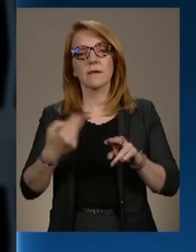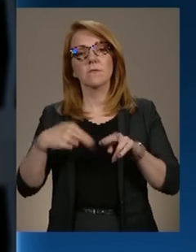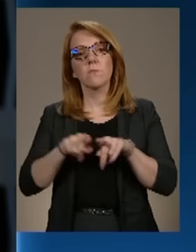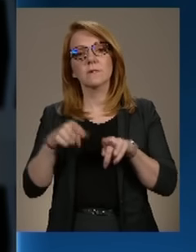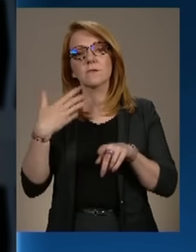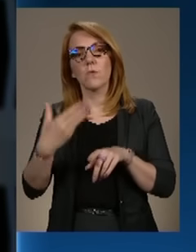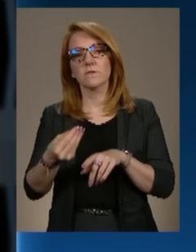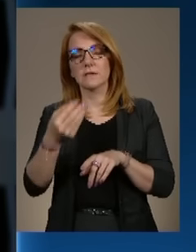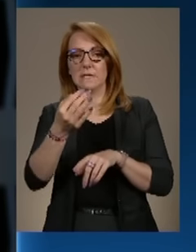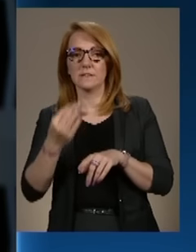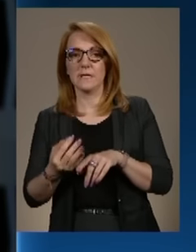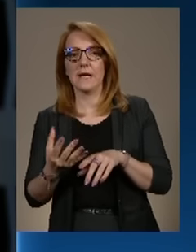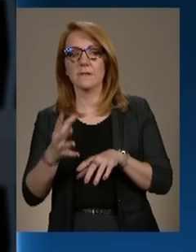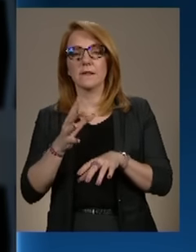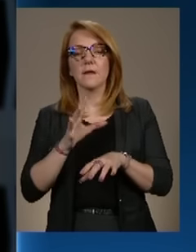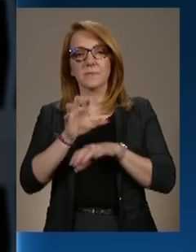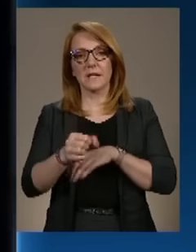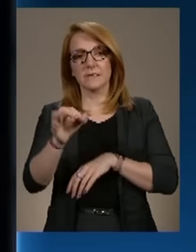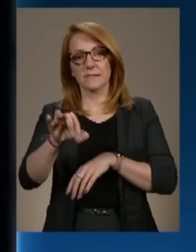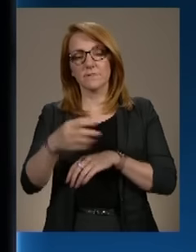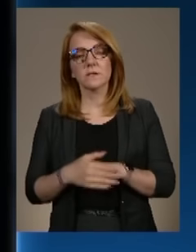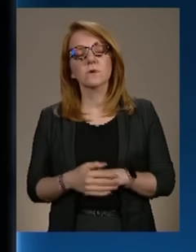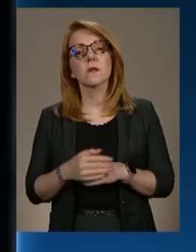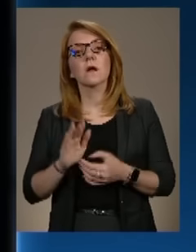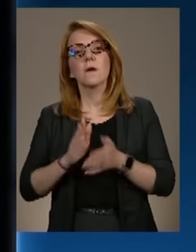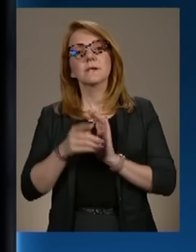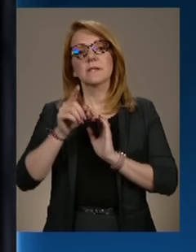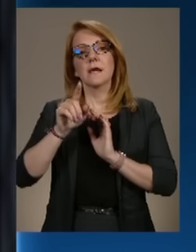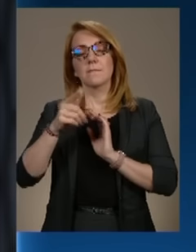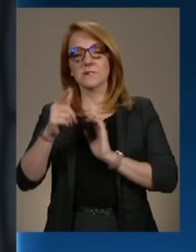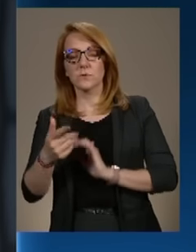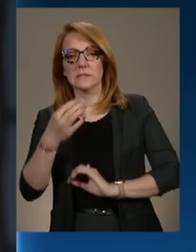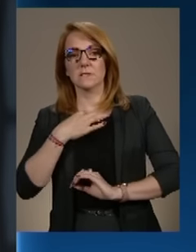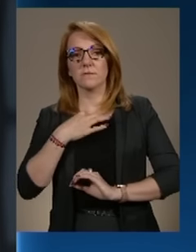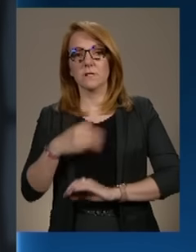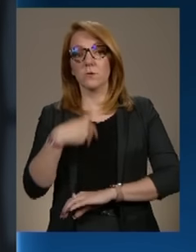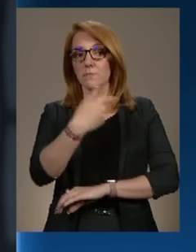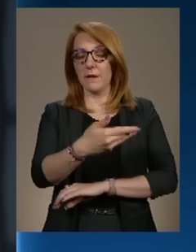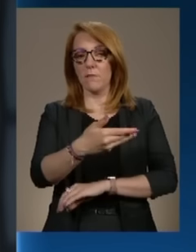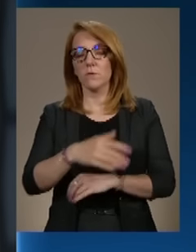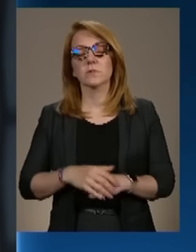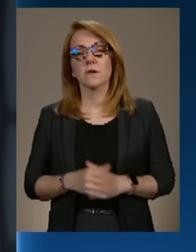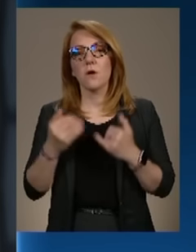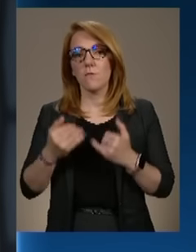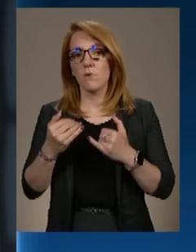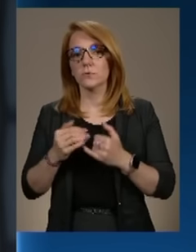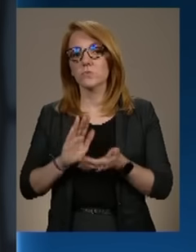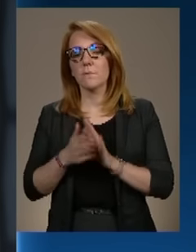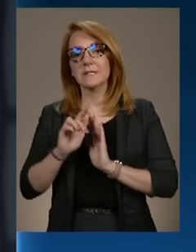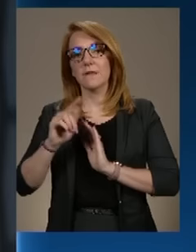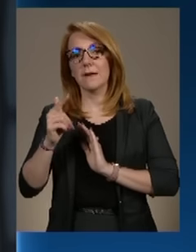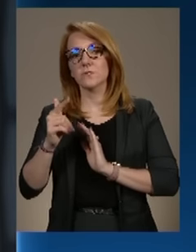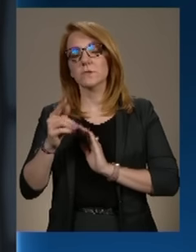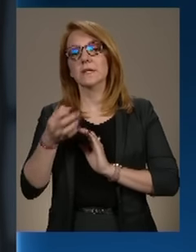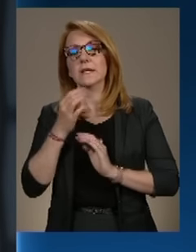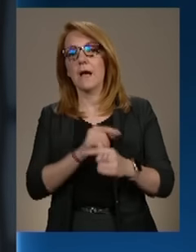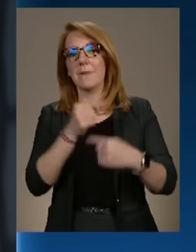át megszerezte a szavazatoknak tehát akkor minden második szavazat rá lett leadva most meg minden második szavazat inkább